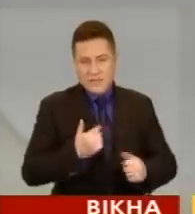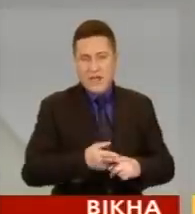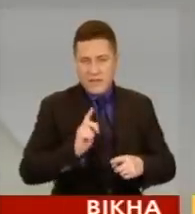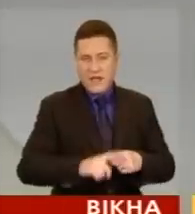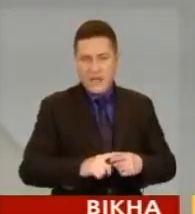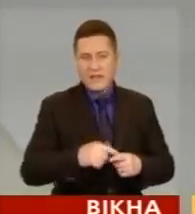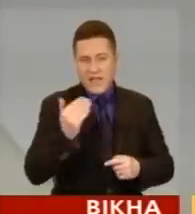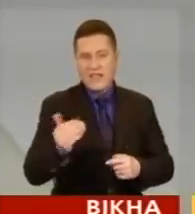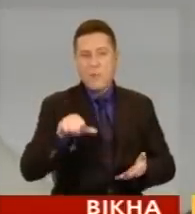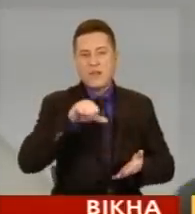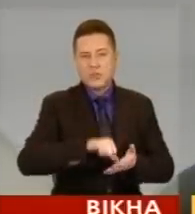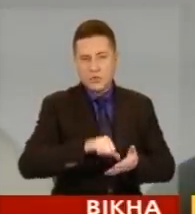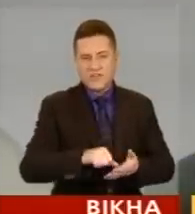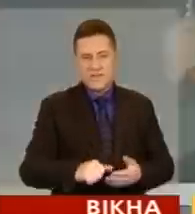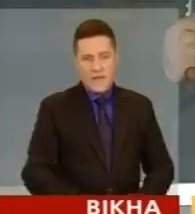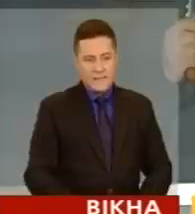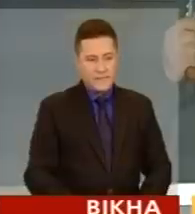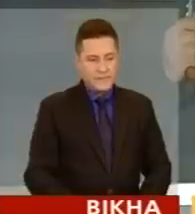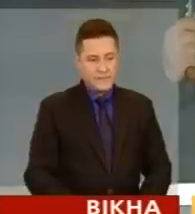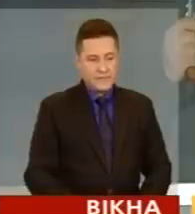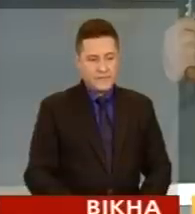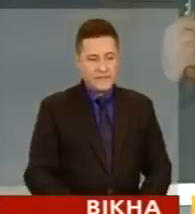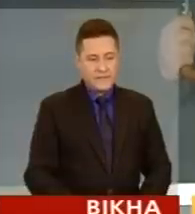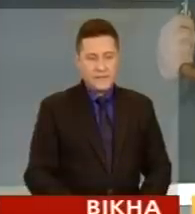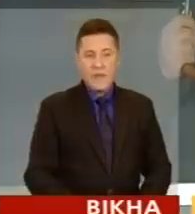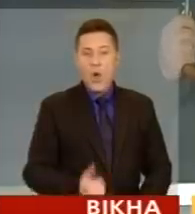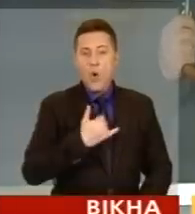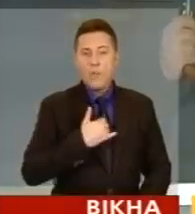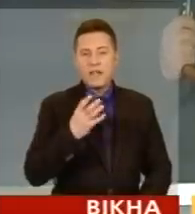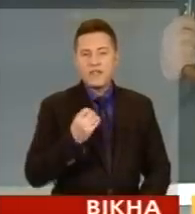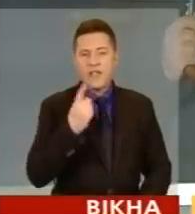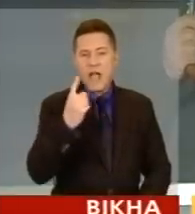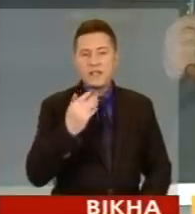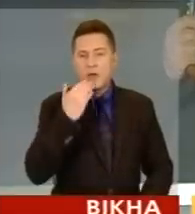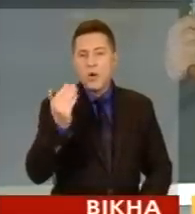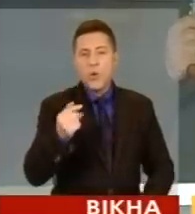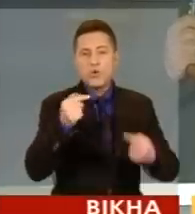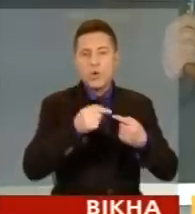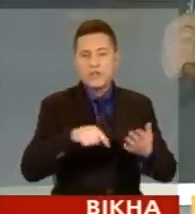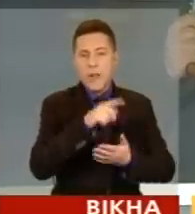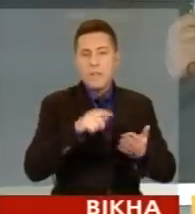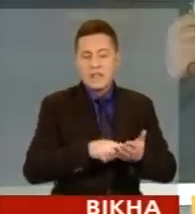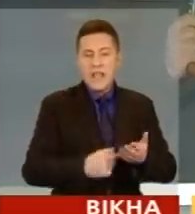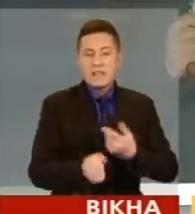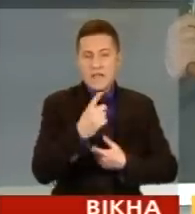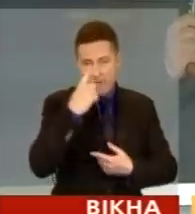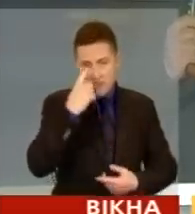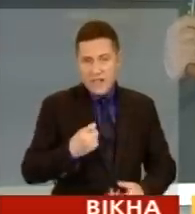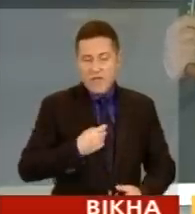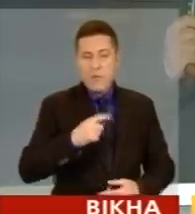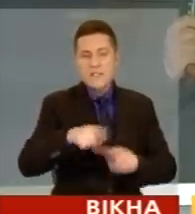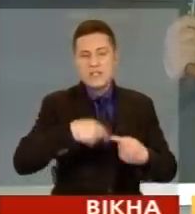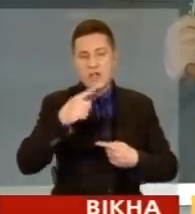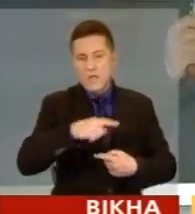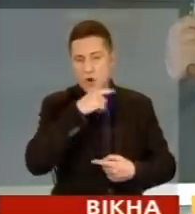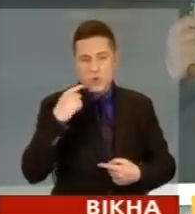и асоциальные, и прочие. Діма, в мене ще є уточнене питання. Скажи, будь ласка, з'явилася інформація про черговий